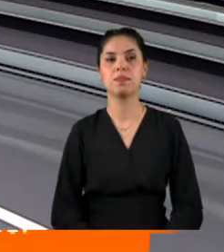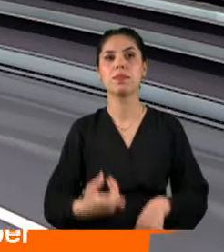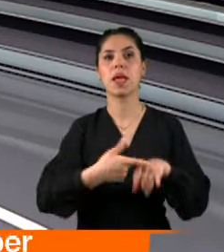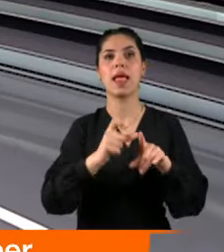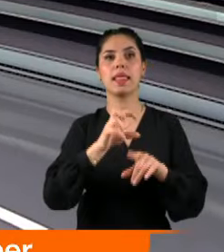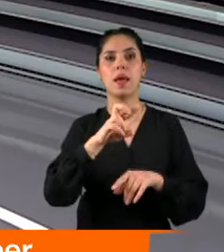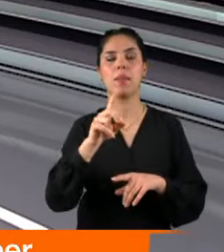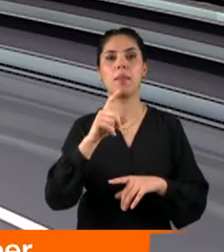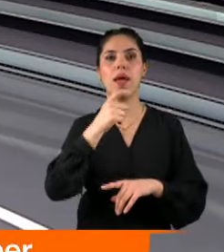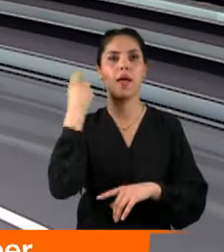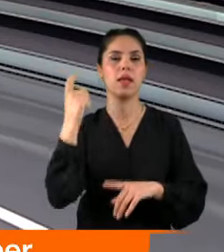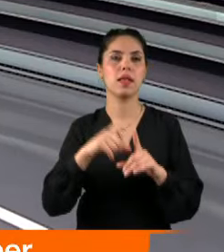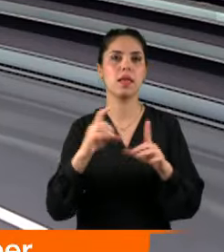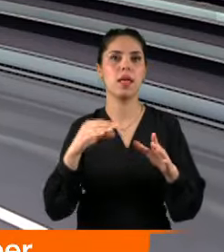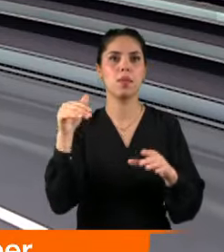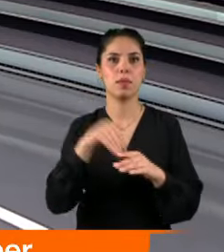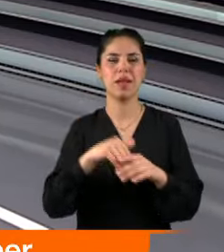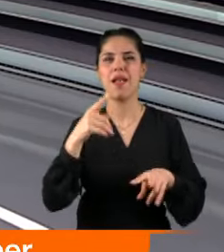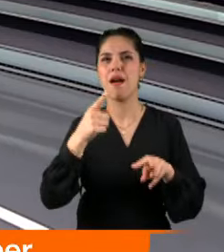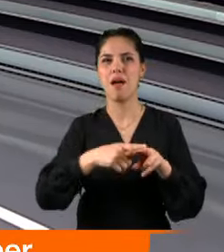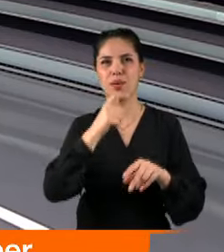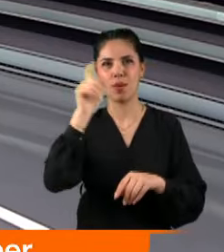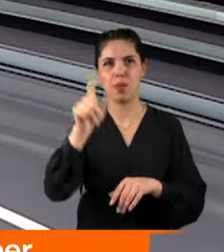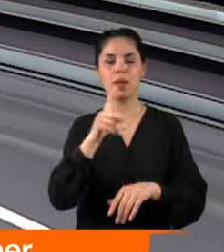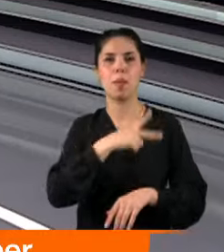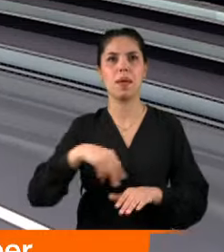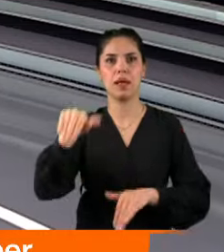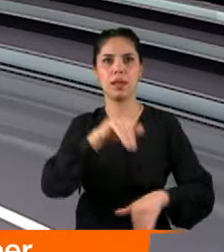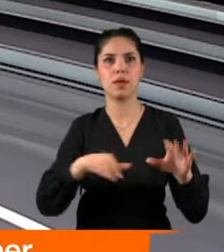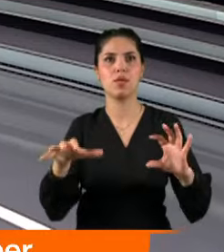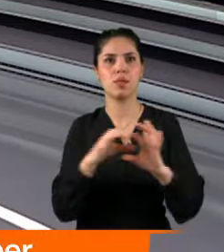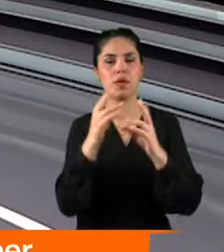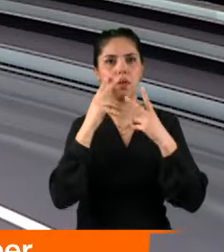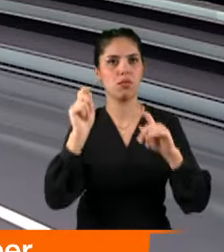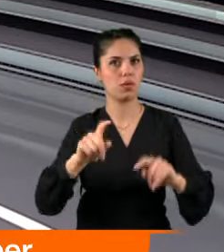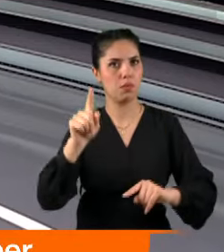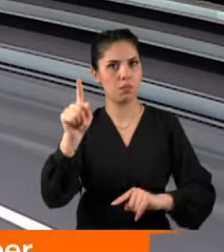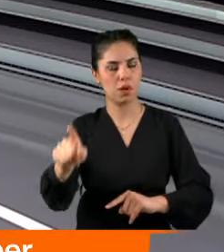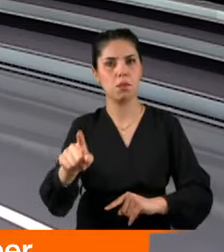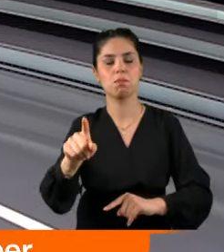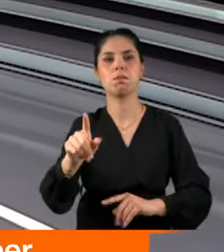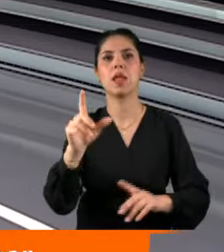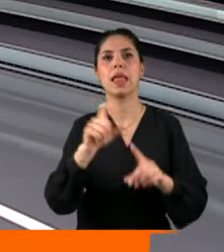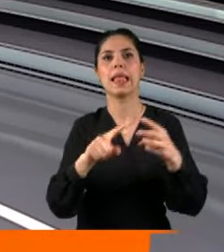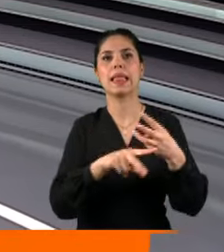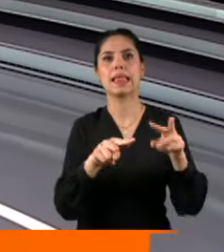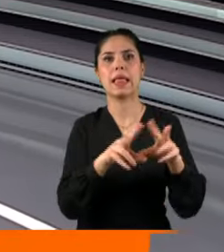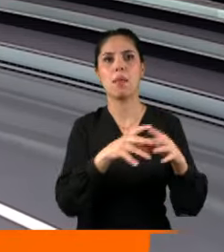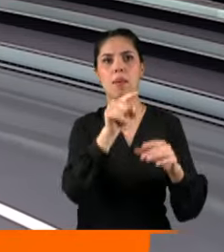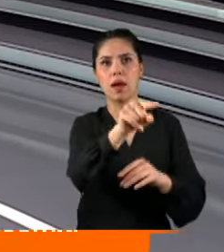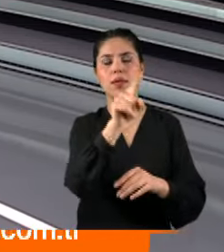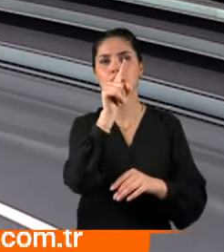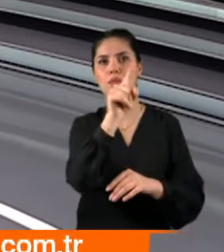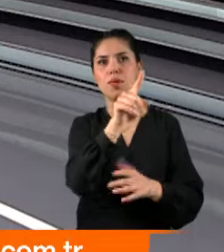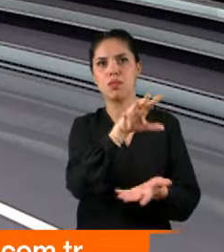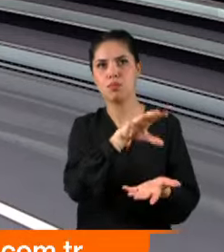HDP eski Diyarbakır milletvekili Altan Tan'ın yerel seçimle ilgili gerçekten çok çarpıcı açıklamaları var. Tan, DEM Parti içindeki bir kanadın